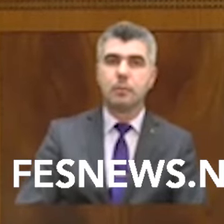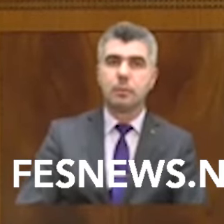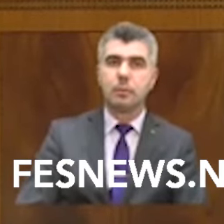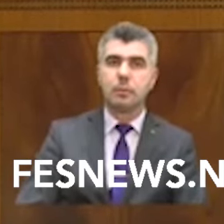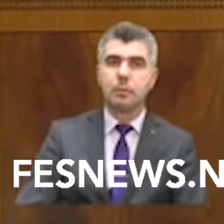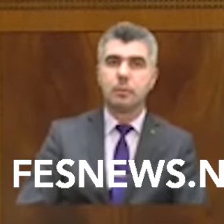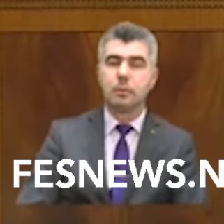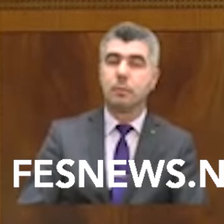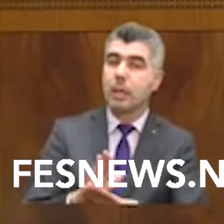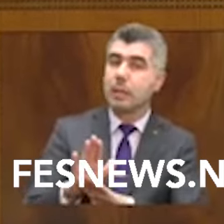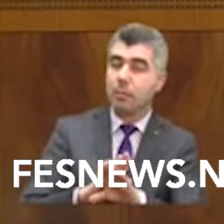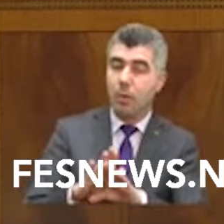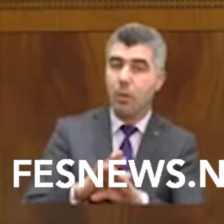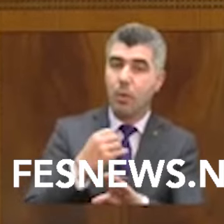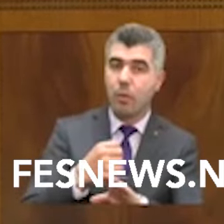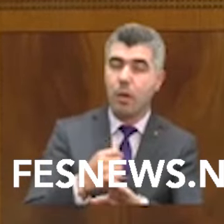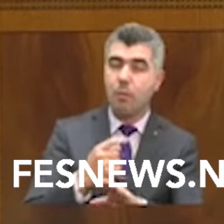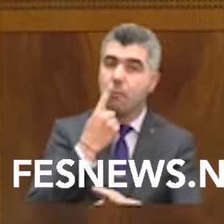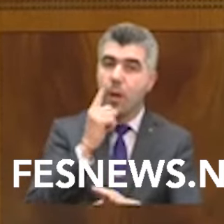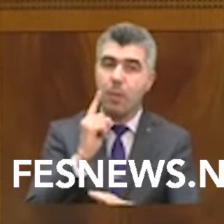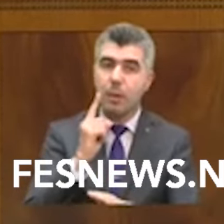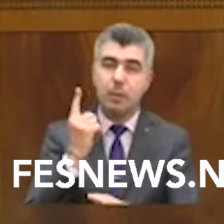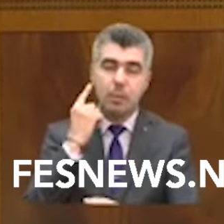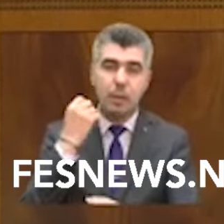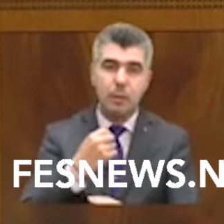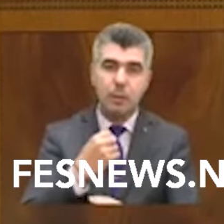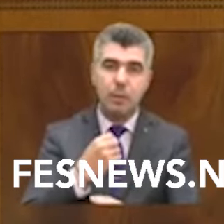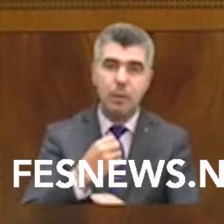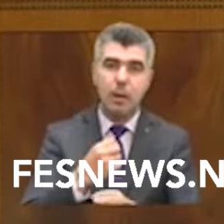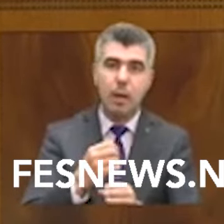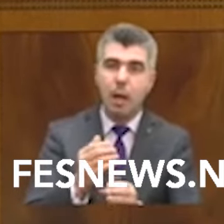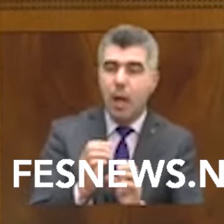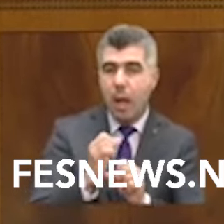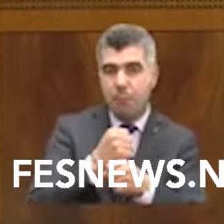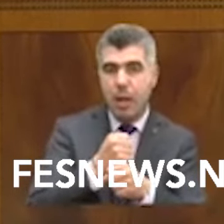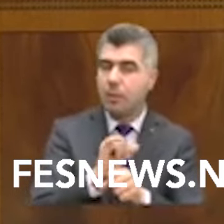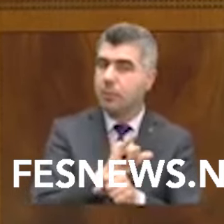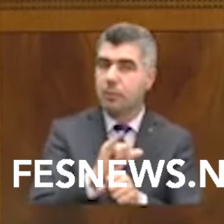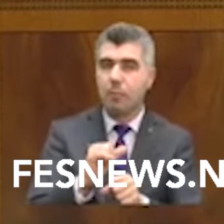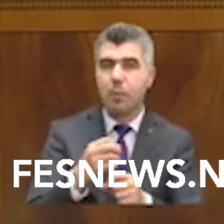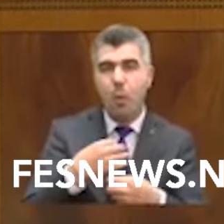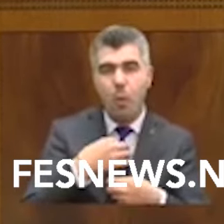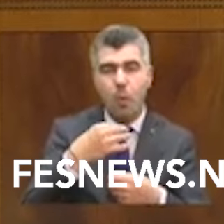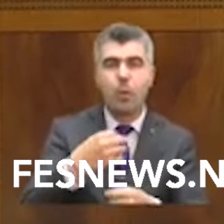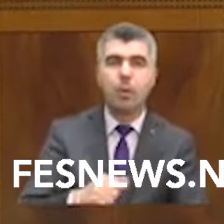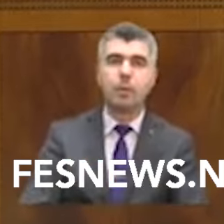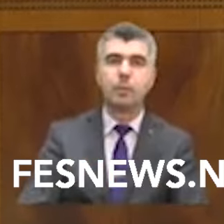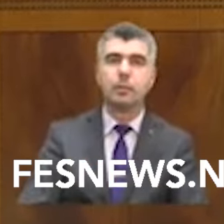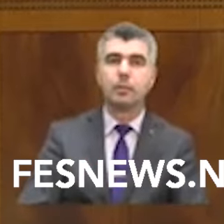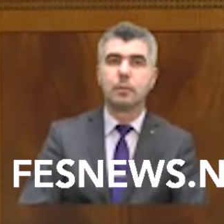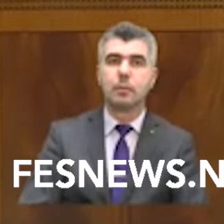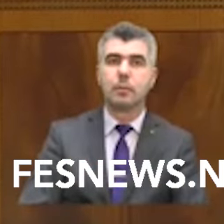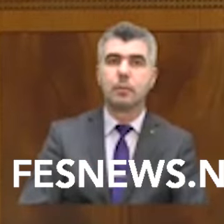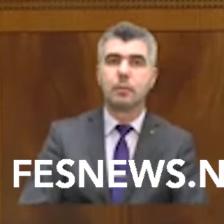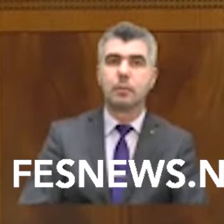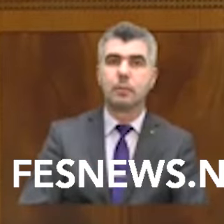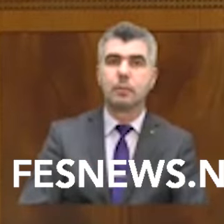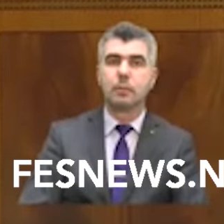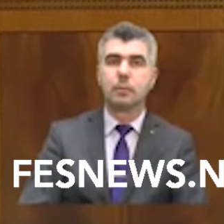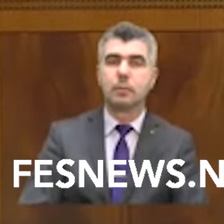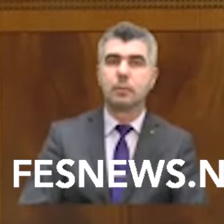ولكن اسمح لي، الا ما عجبتنيش فما نخليهاش في قلبي. ها انت سيد